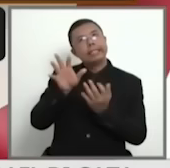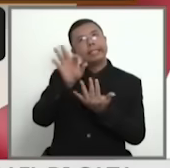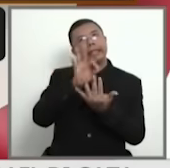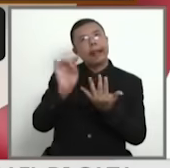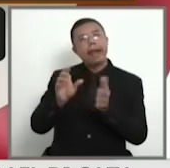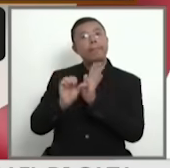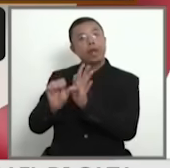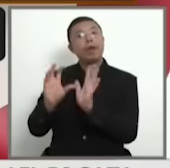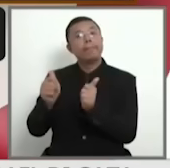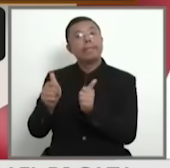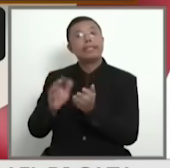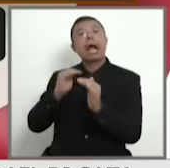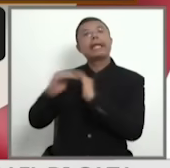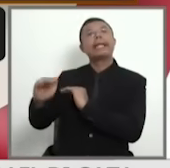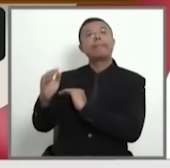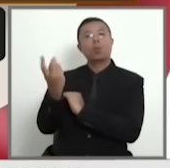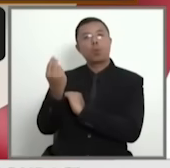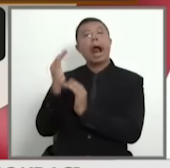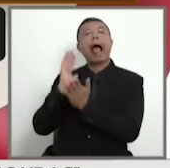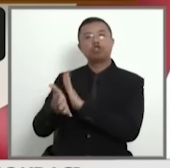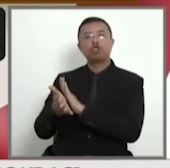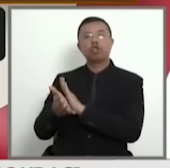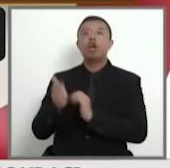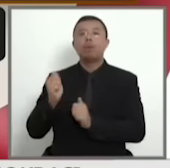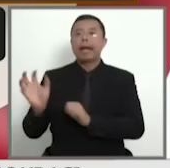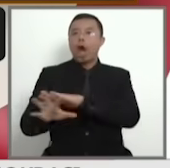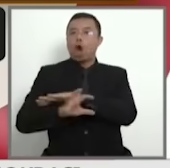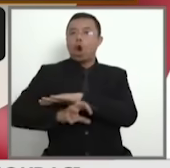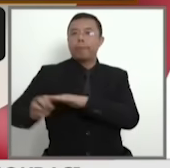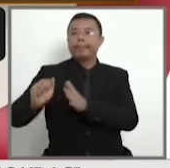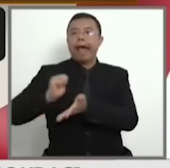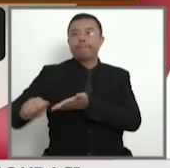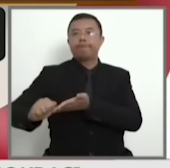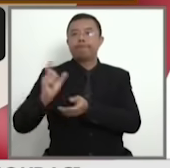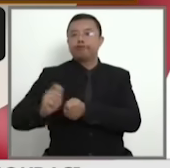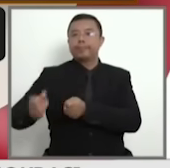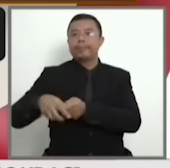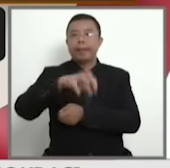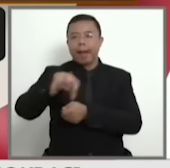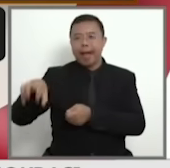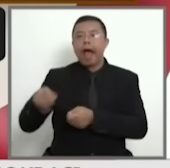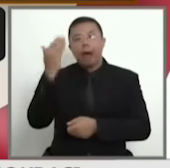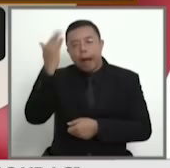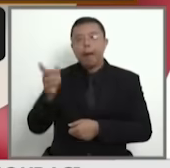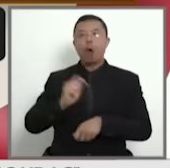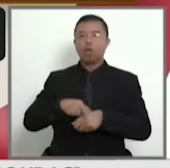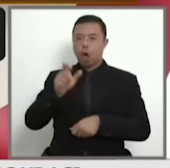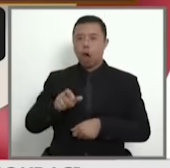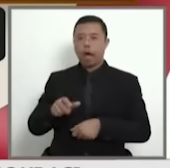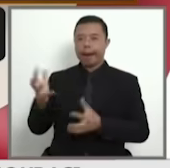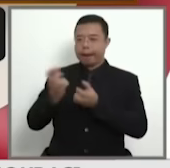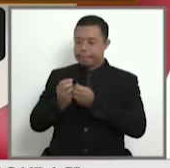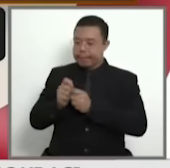itu bisa berbentuk cas transfer mengurangi potensi korupsi dalam pengadaan barang karena kita tahu pengadaan bantuan